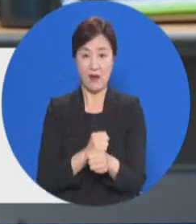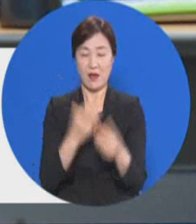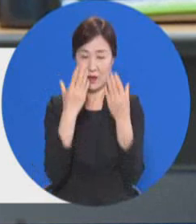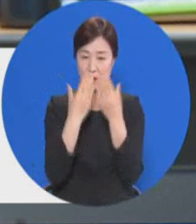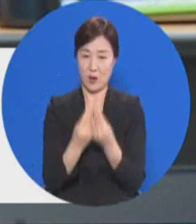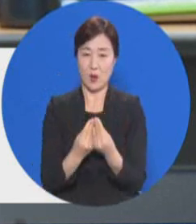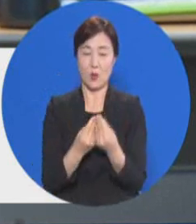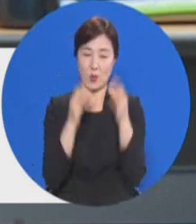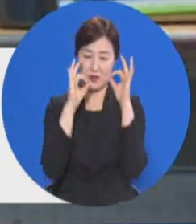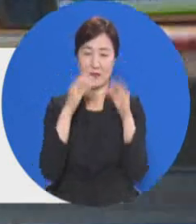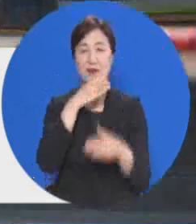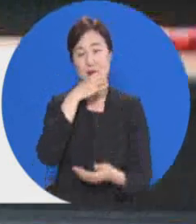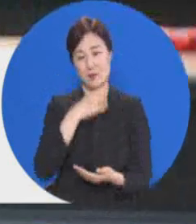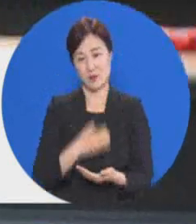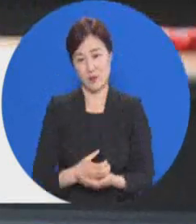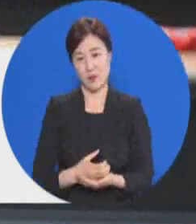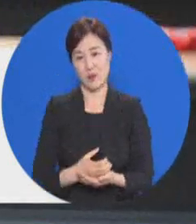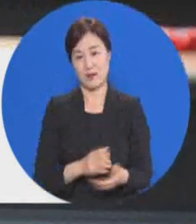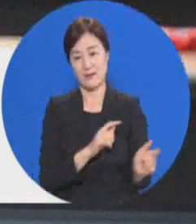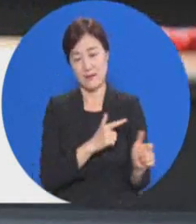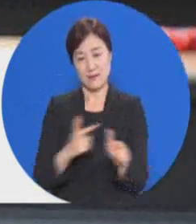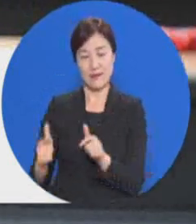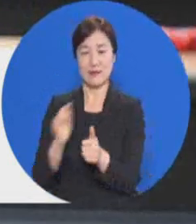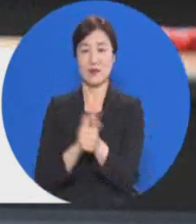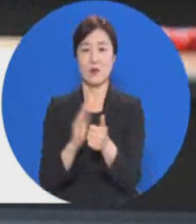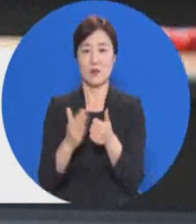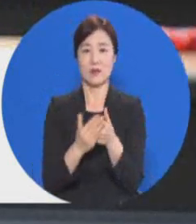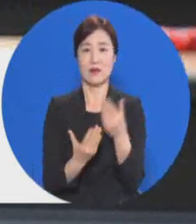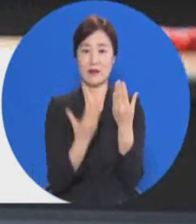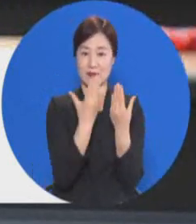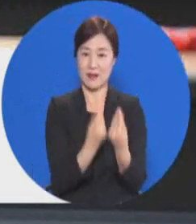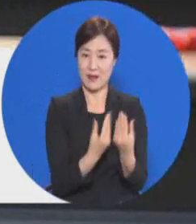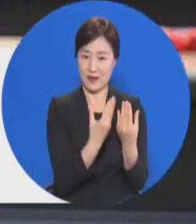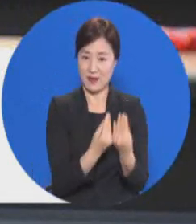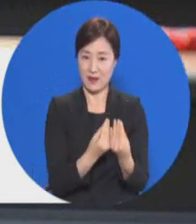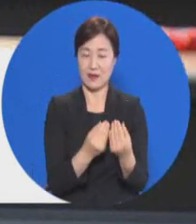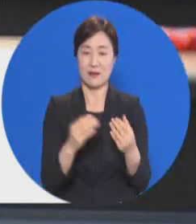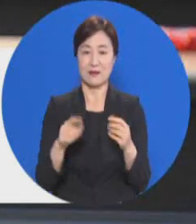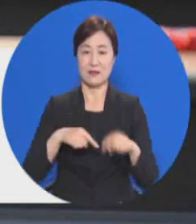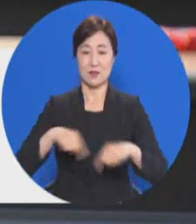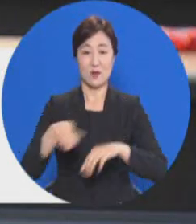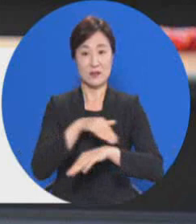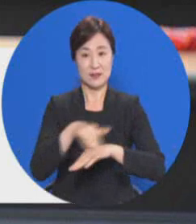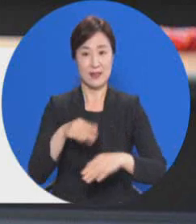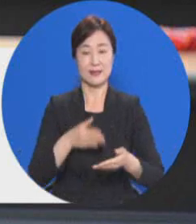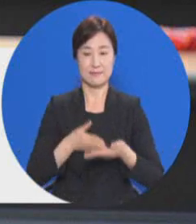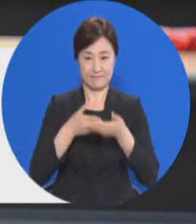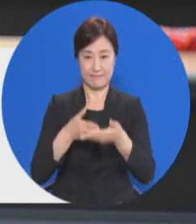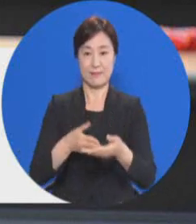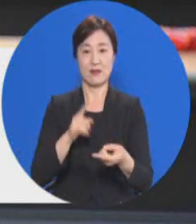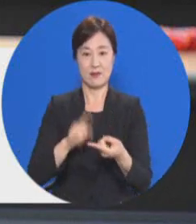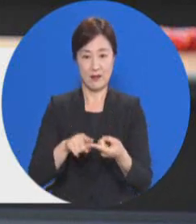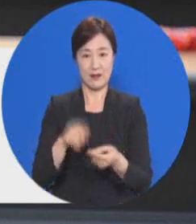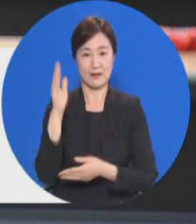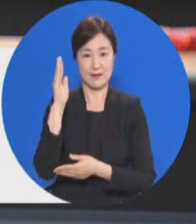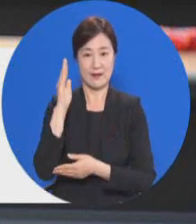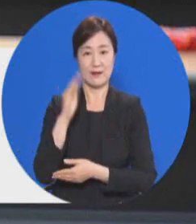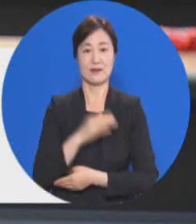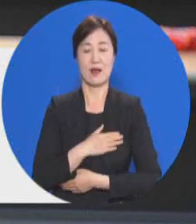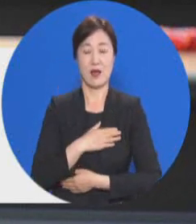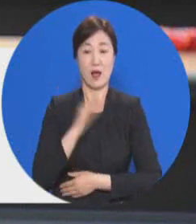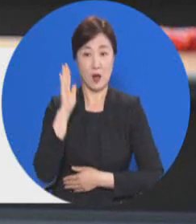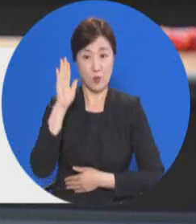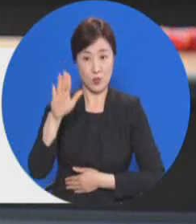감동 깊게 여러 가지 협력 사례나 정책 제언과 같은 이야기들 앞으로의